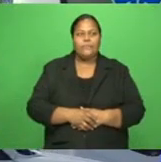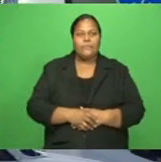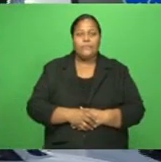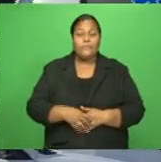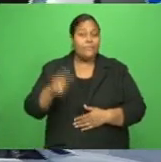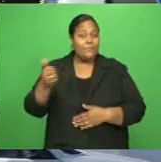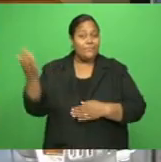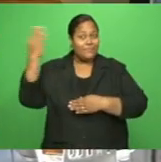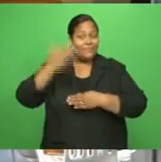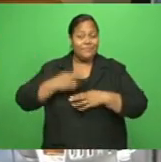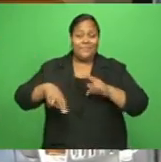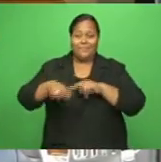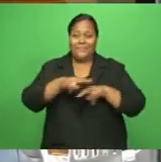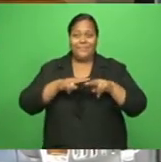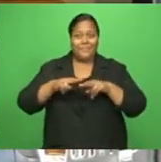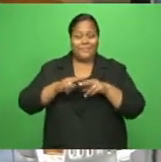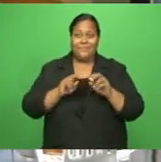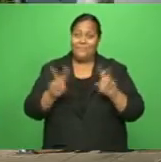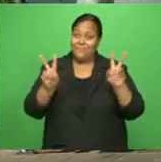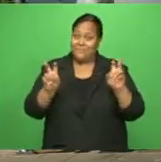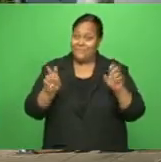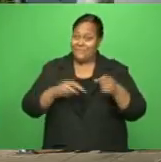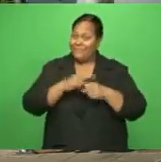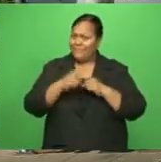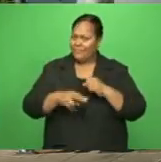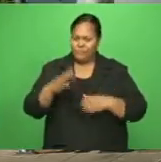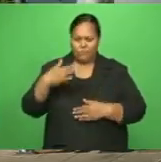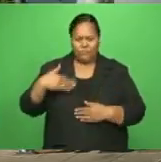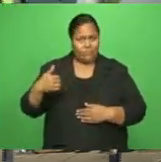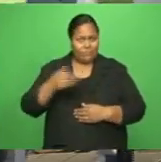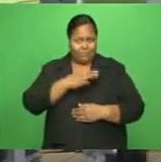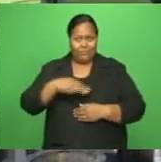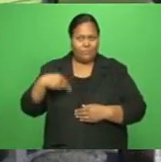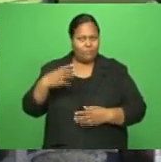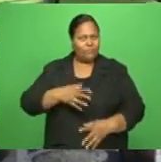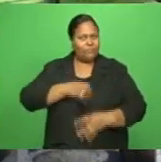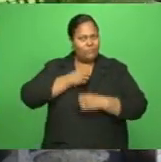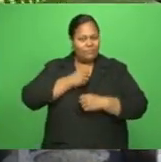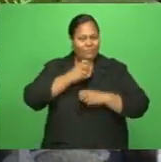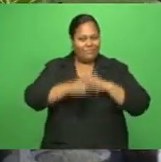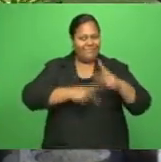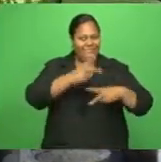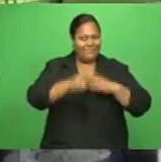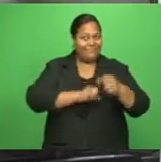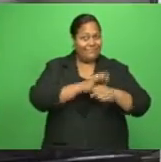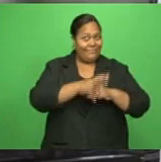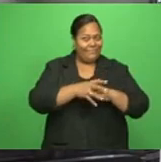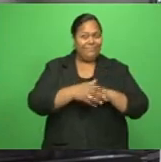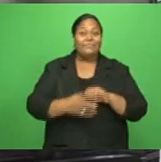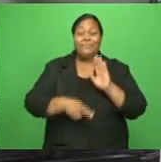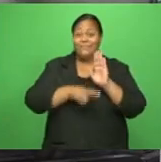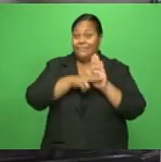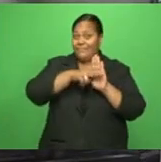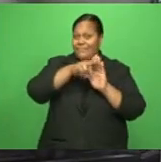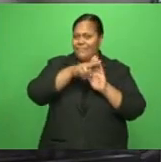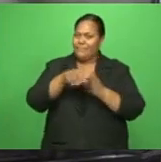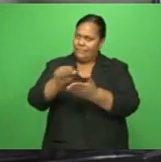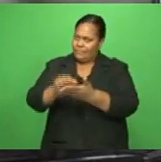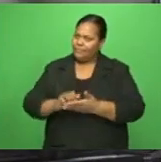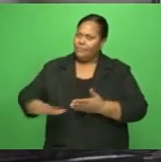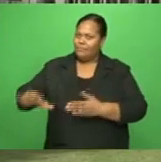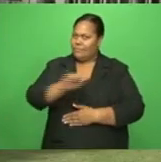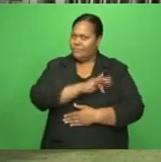Good evening, Fiji. In this bulletin, Health Ministry confident with COVID-19 protocols. Resort retains all permanent